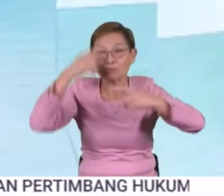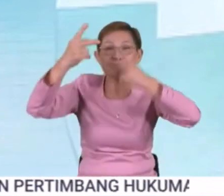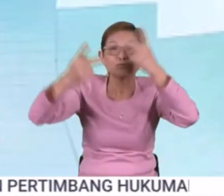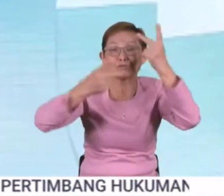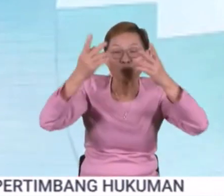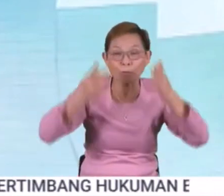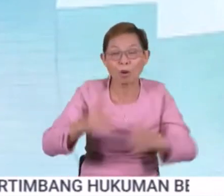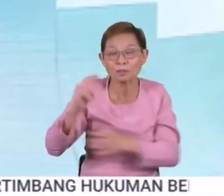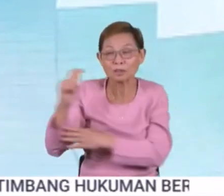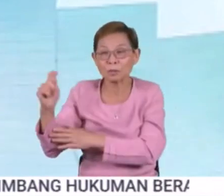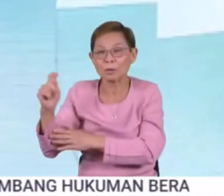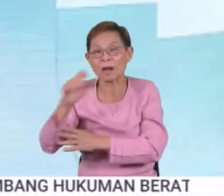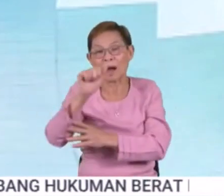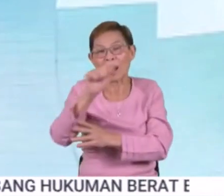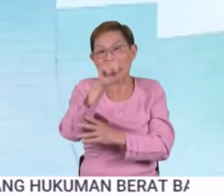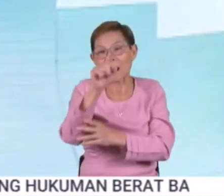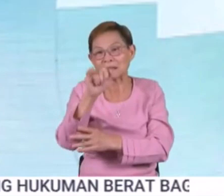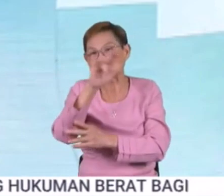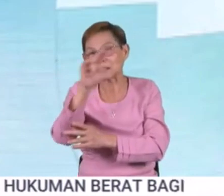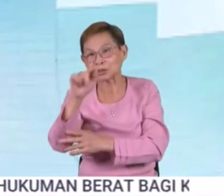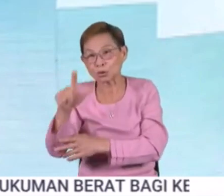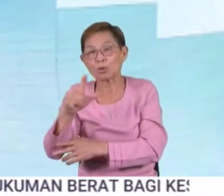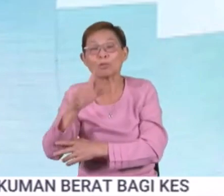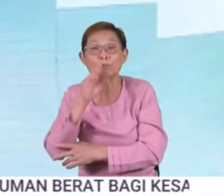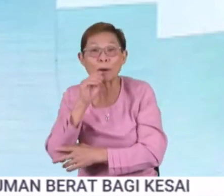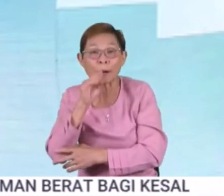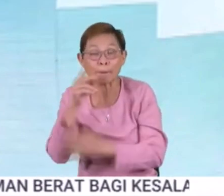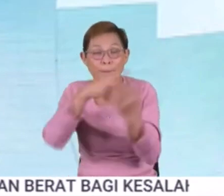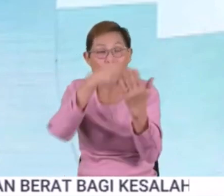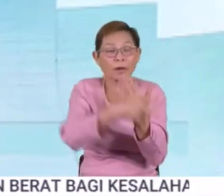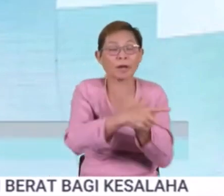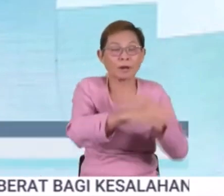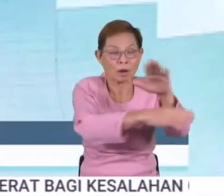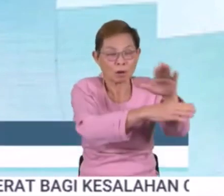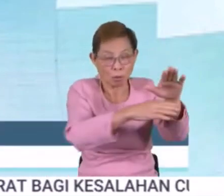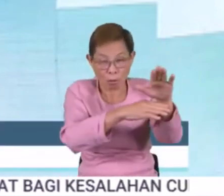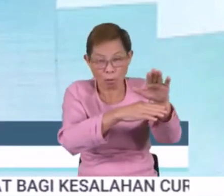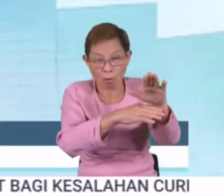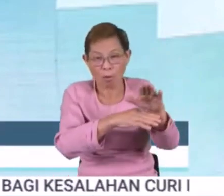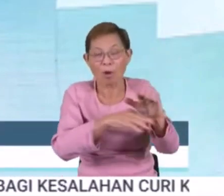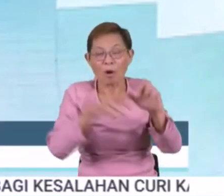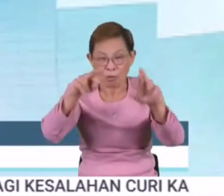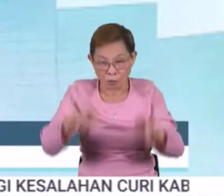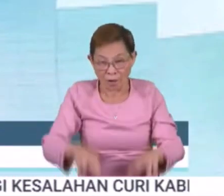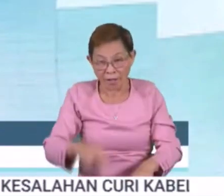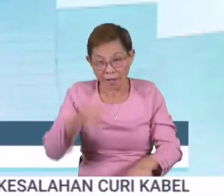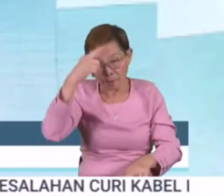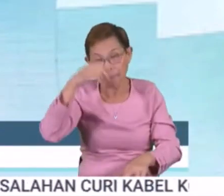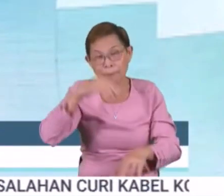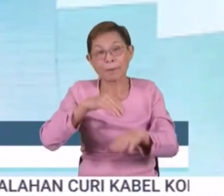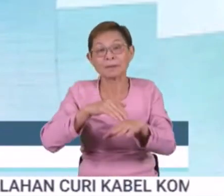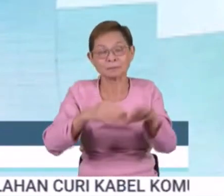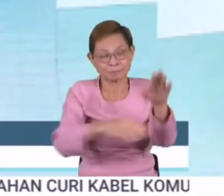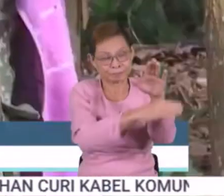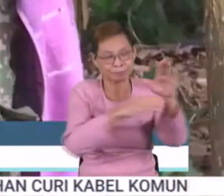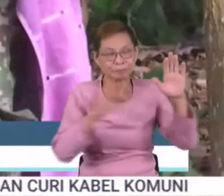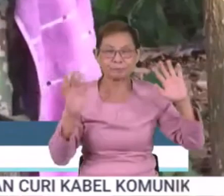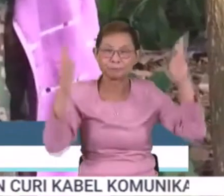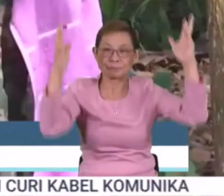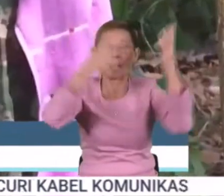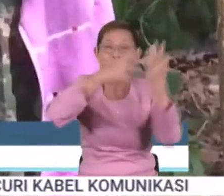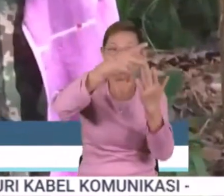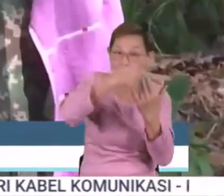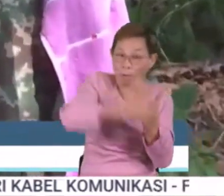wilayah temur Mohammad Azizul Arif Yahya berkata ia program korban rewang rakyat Sempena aidul Adha